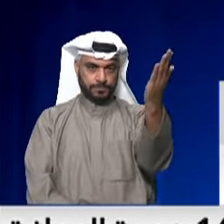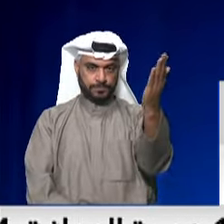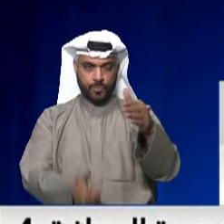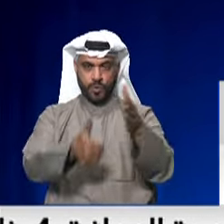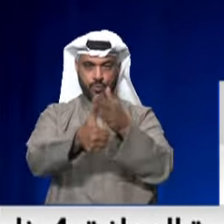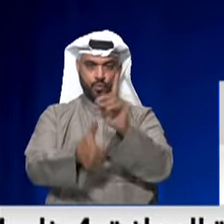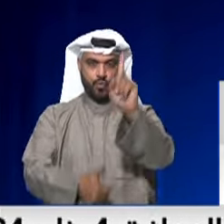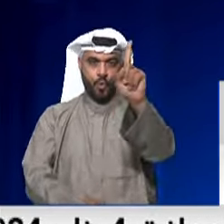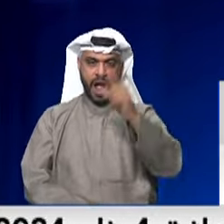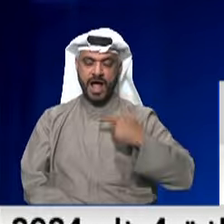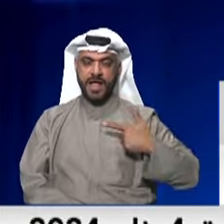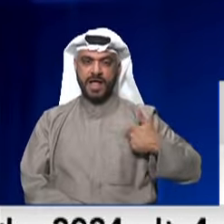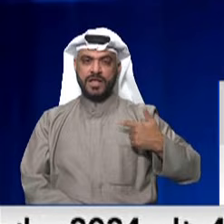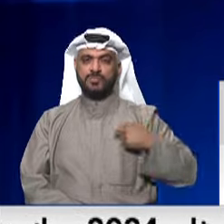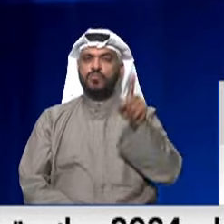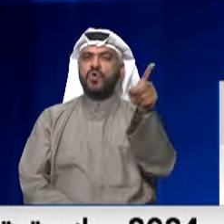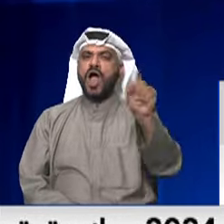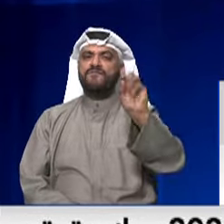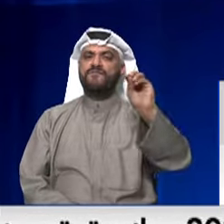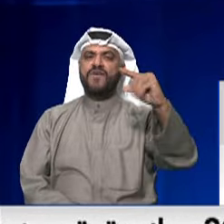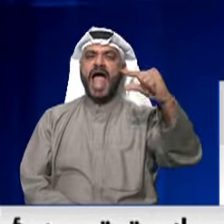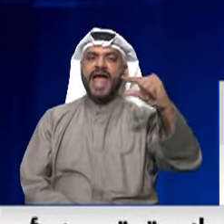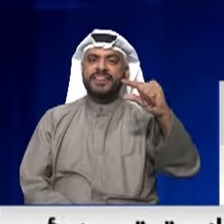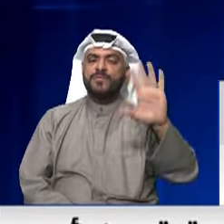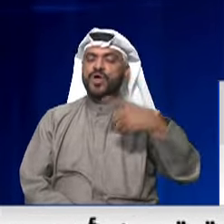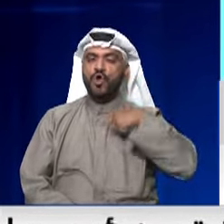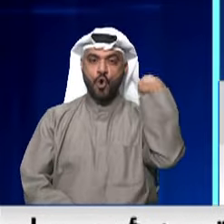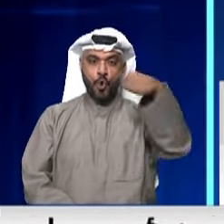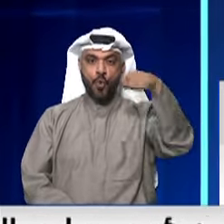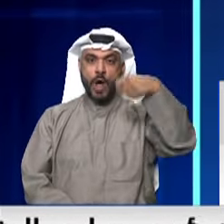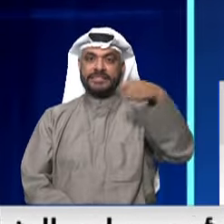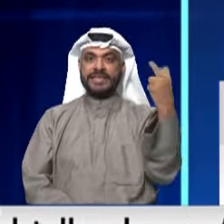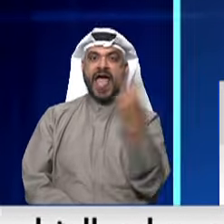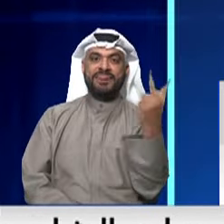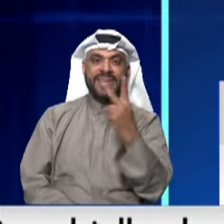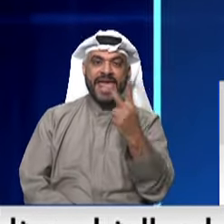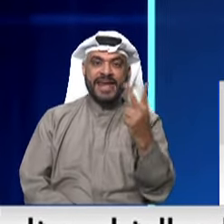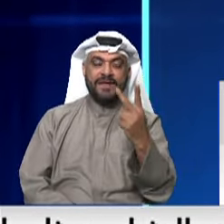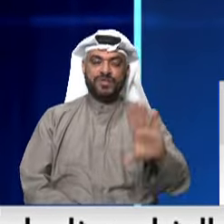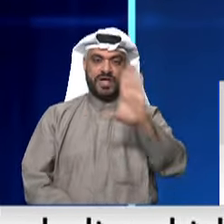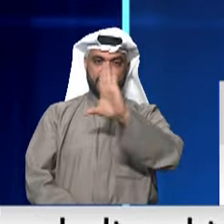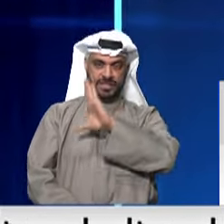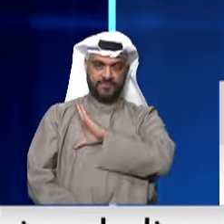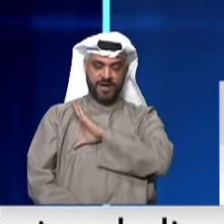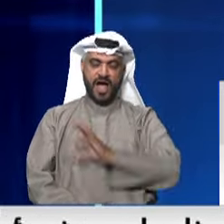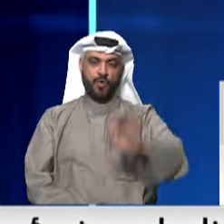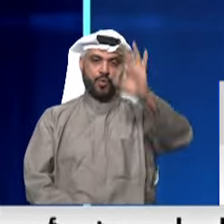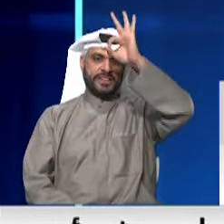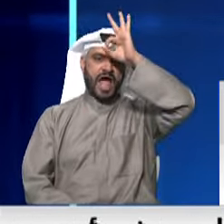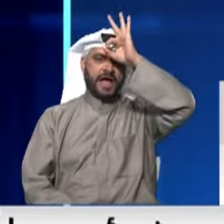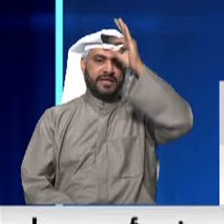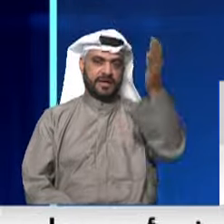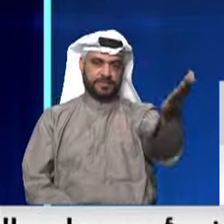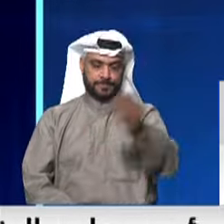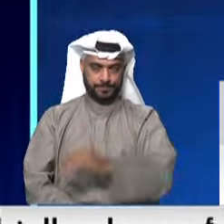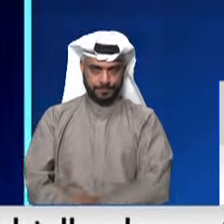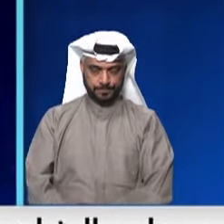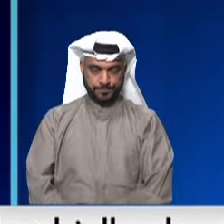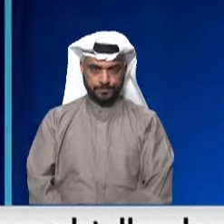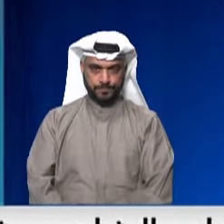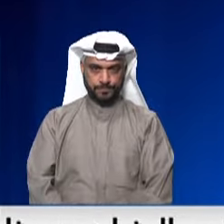فهد يوسف سعود الصباح نائبا لرئيس مجلس الوزراء ووزيرا للدفاع ووزيرا للداخلية بالوكالة.